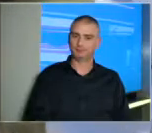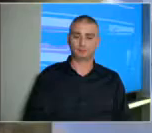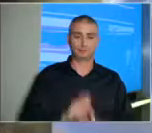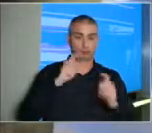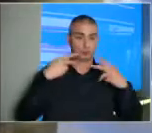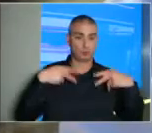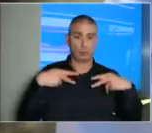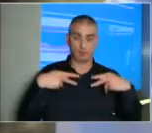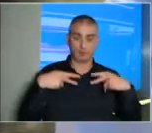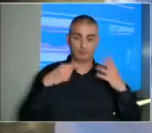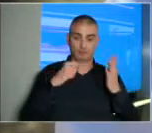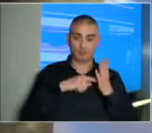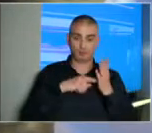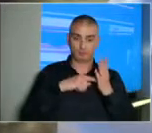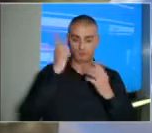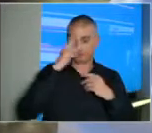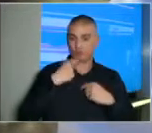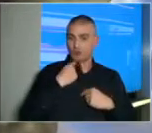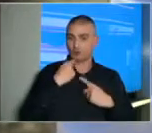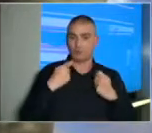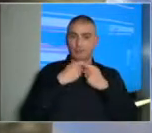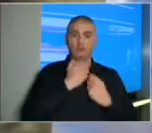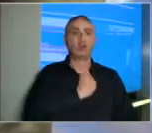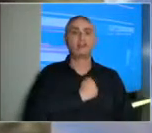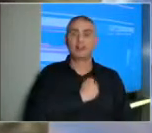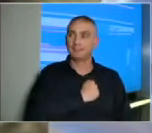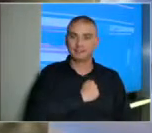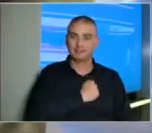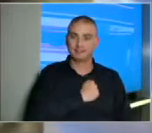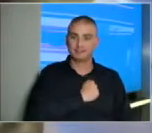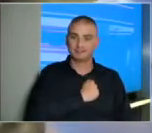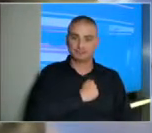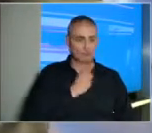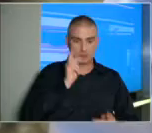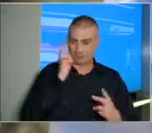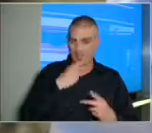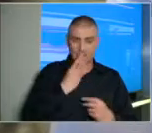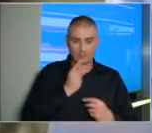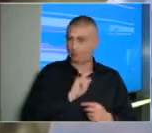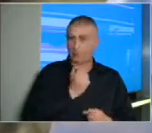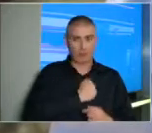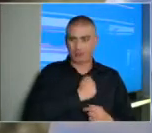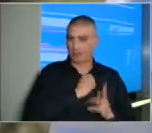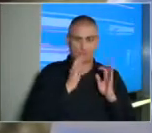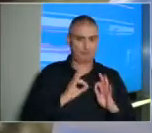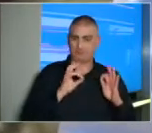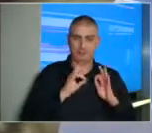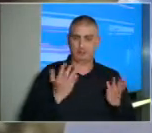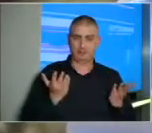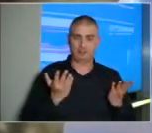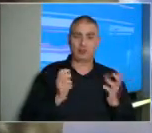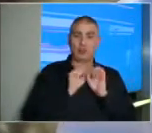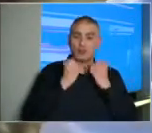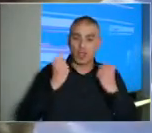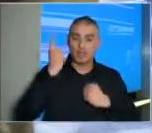אנשים פוחדים כי מבינים את מה שאני אומר בהקשר הדתי. ולא מבינים שיהדות זה בכלל לא דת.